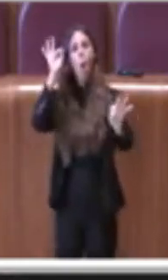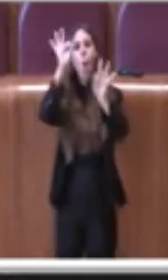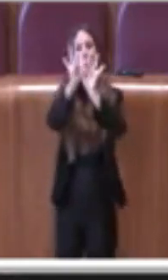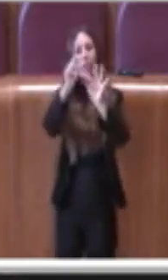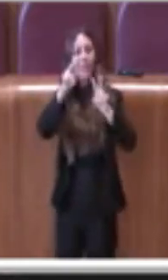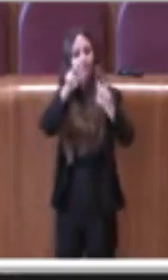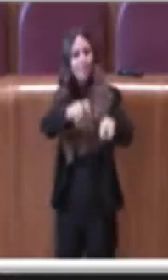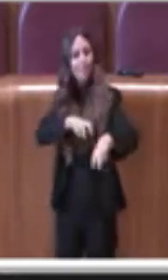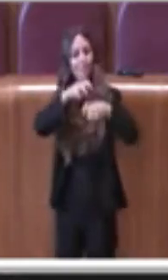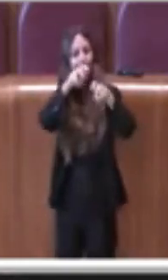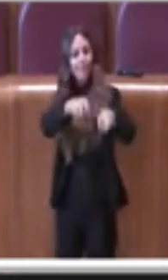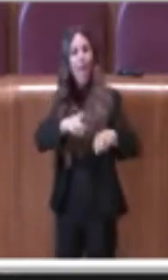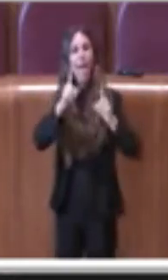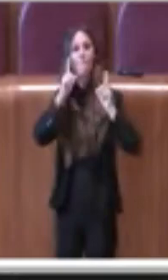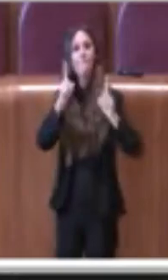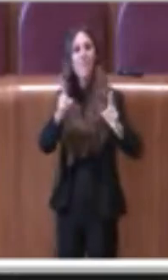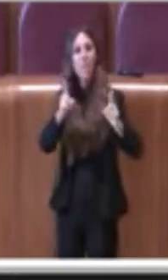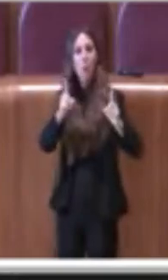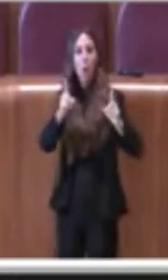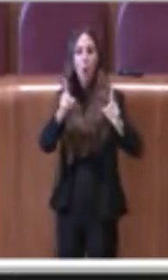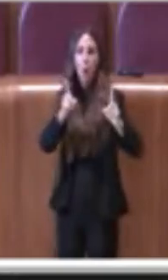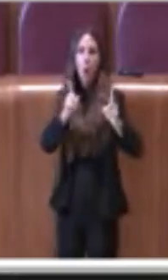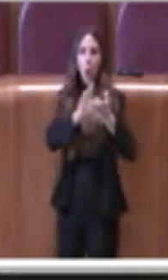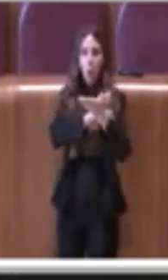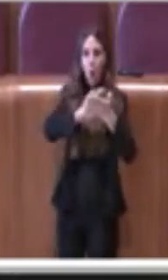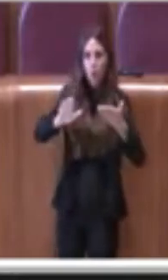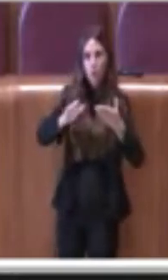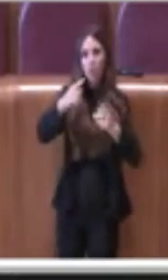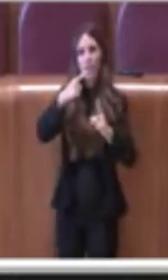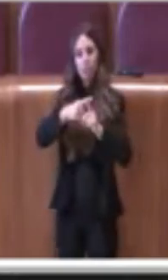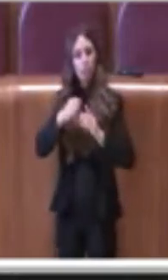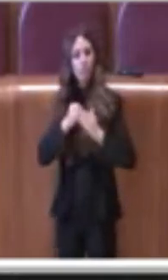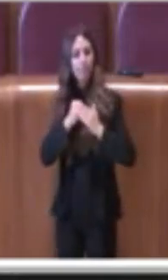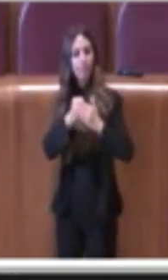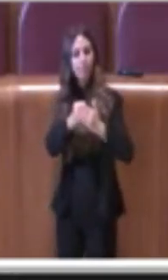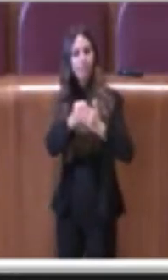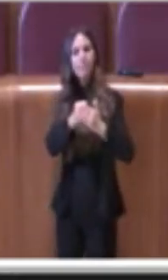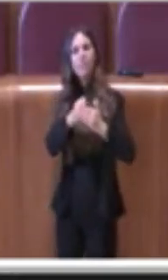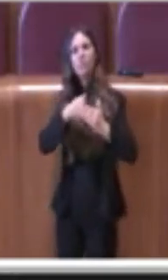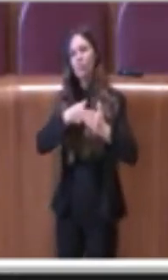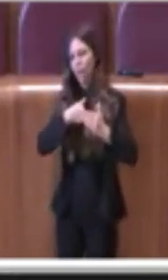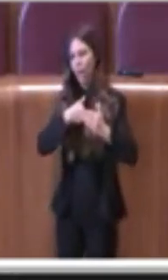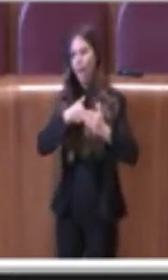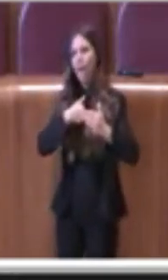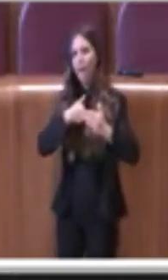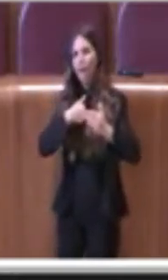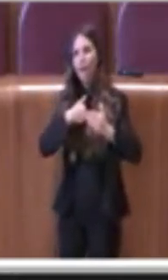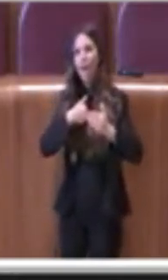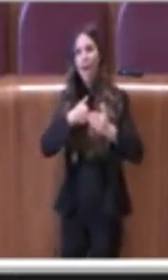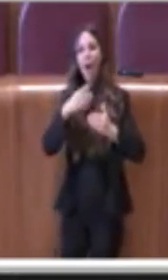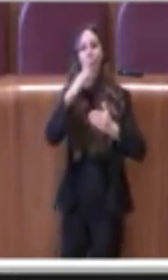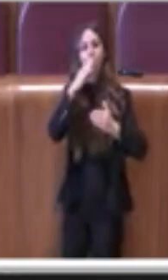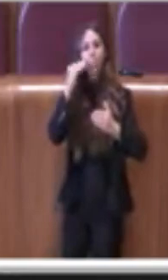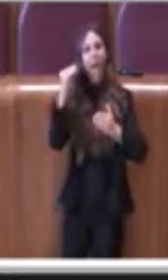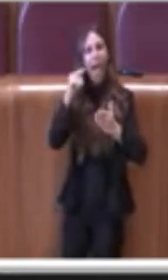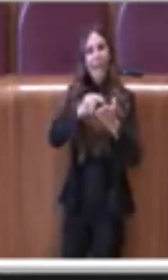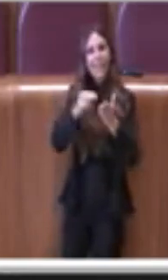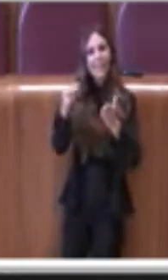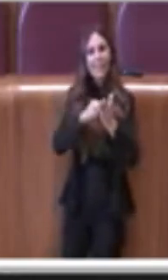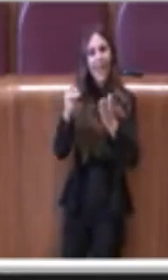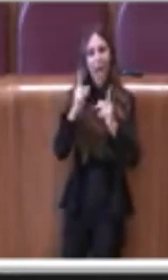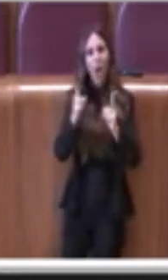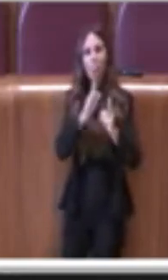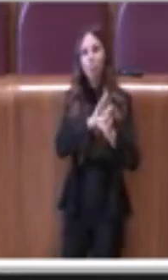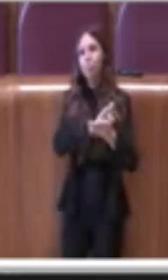sull'agricoltura biologica, abbiamo prodotto una grandissima quantità di pasta biologica, olio biologico, insomma,